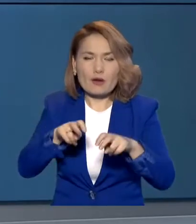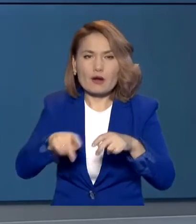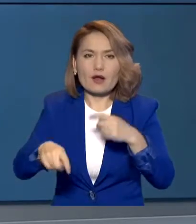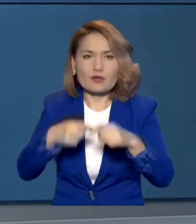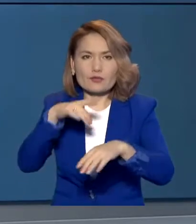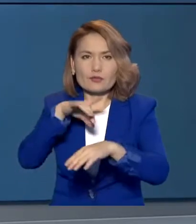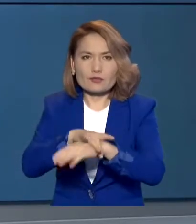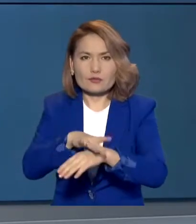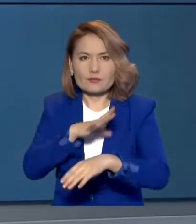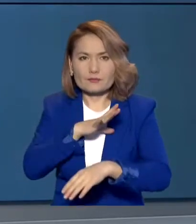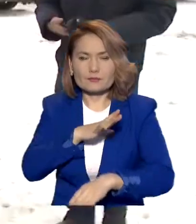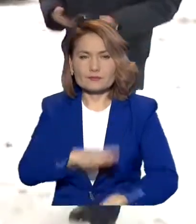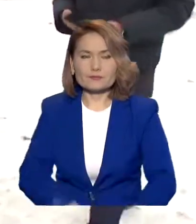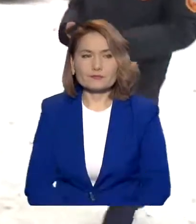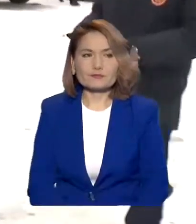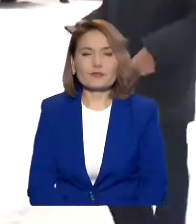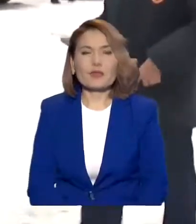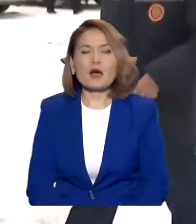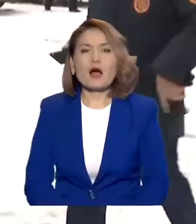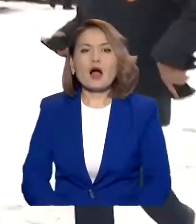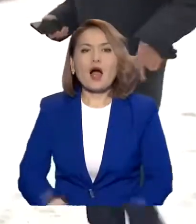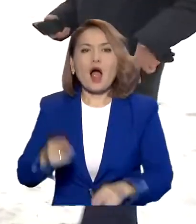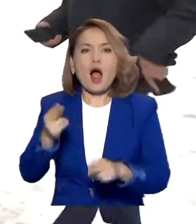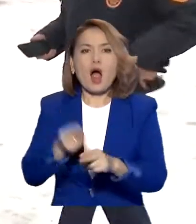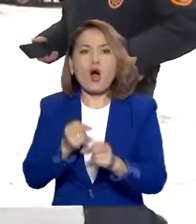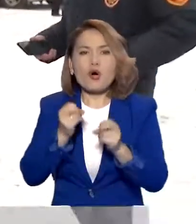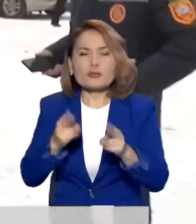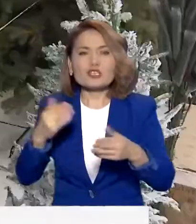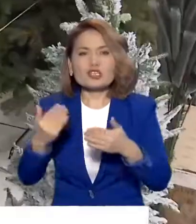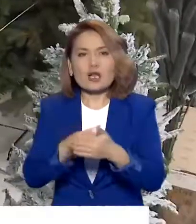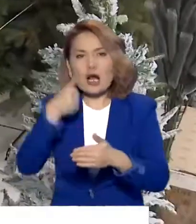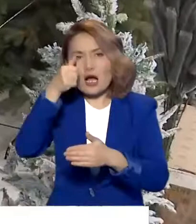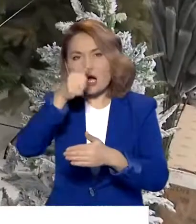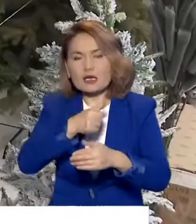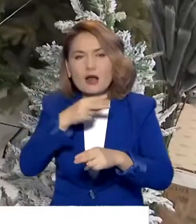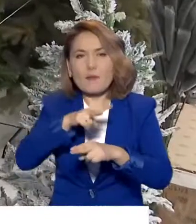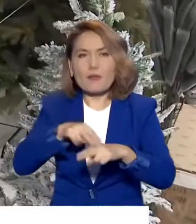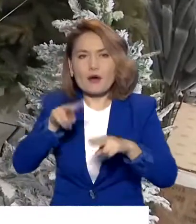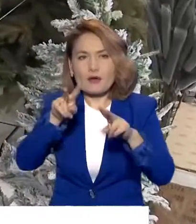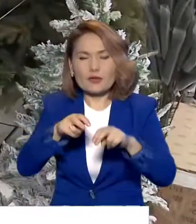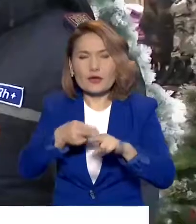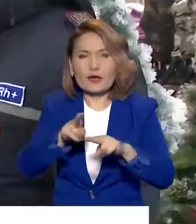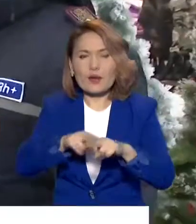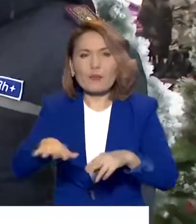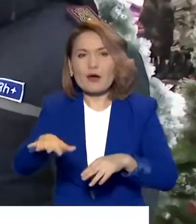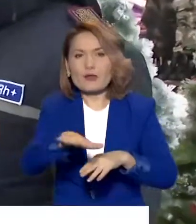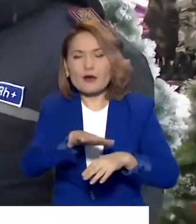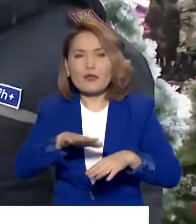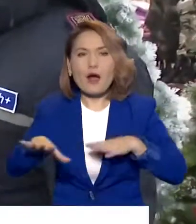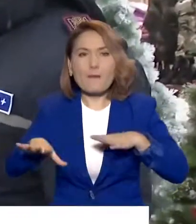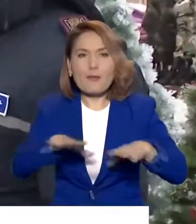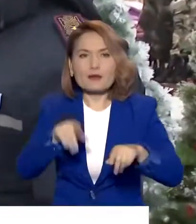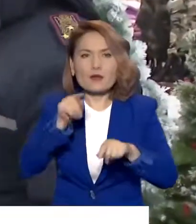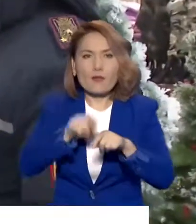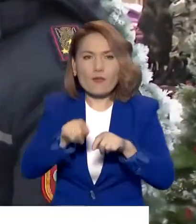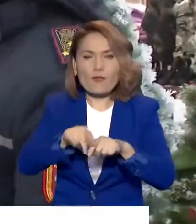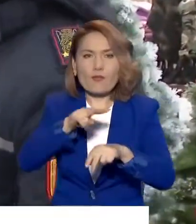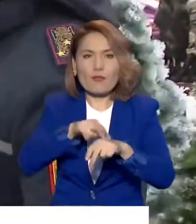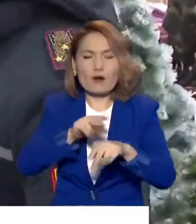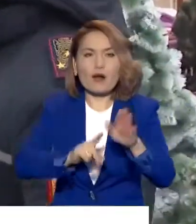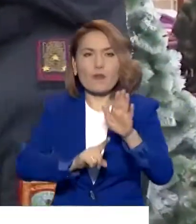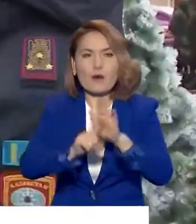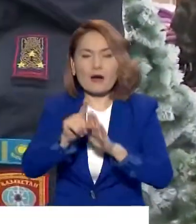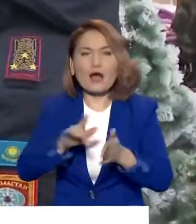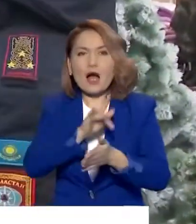тексеру өткізді. Қауіпсіз жаңа жыл акциясы шеңберінде ұйымдастырылған рейдтік шараға Байқоңыр ауданының төтенше жағдайлар мамандары шықты.